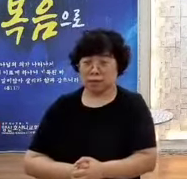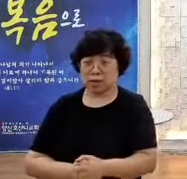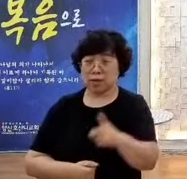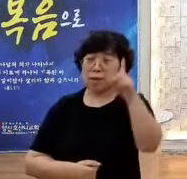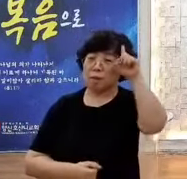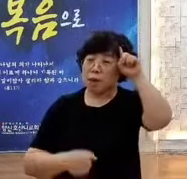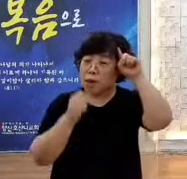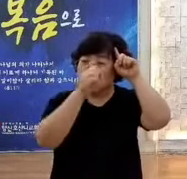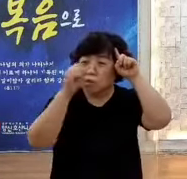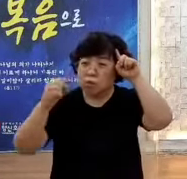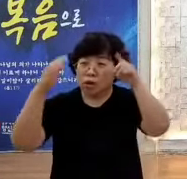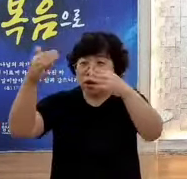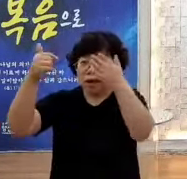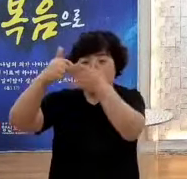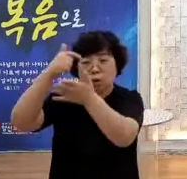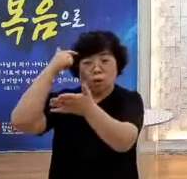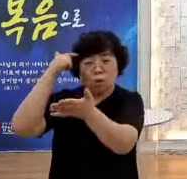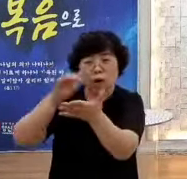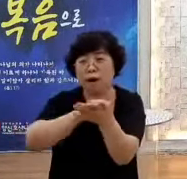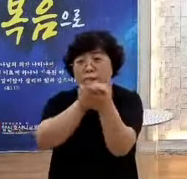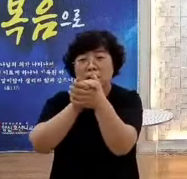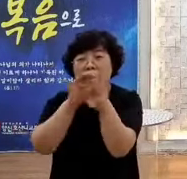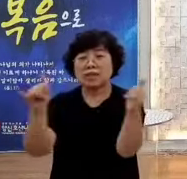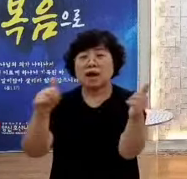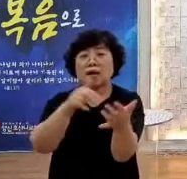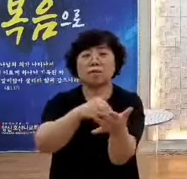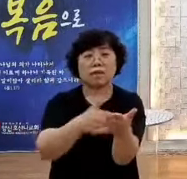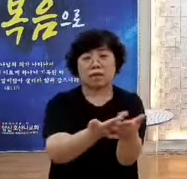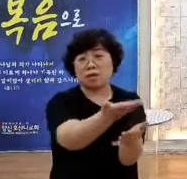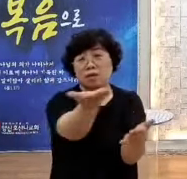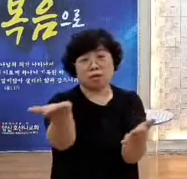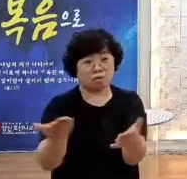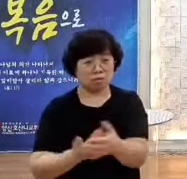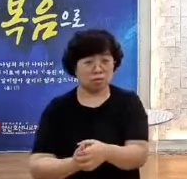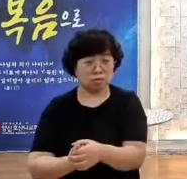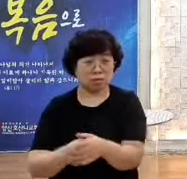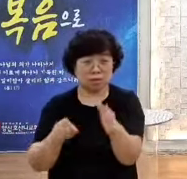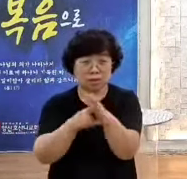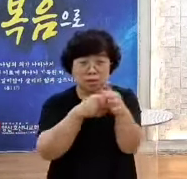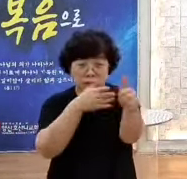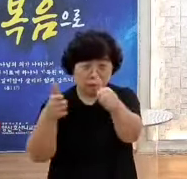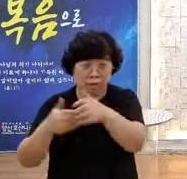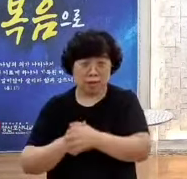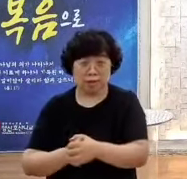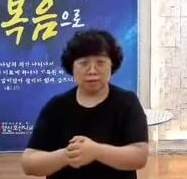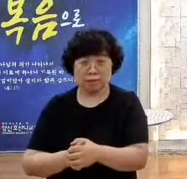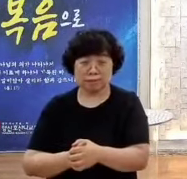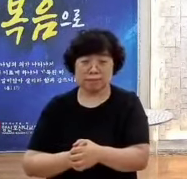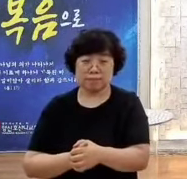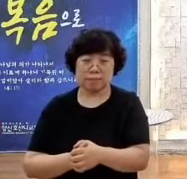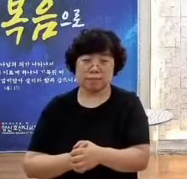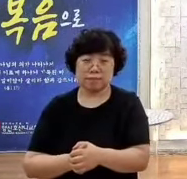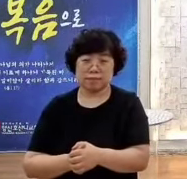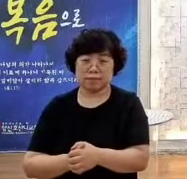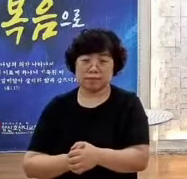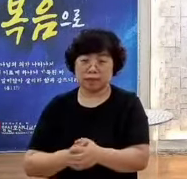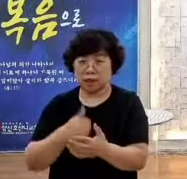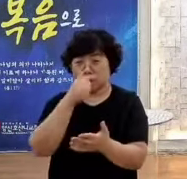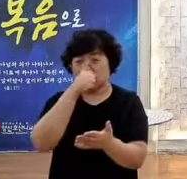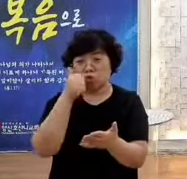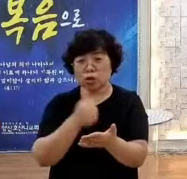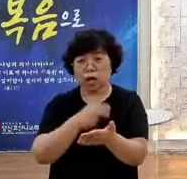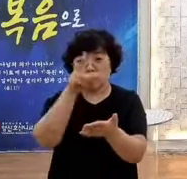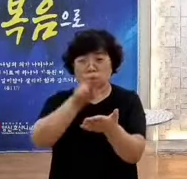100% 하나님과 화평하게 된 자들이라는 사실입니다. 이 말이 무슨 말이라고요? 제